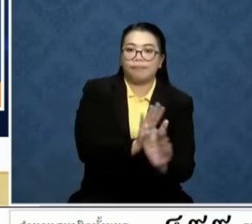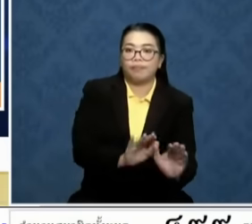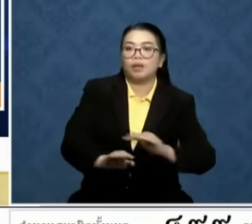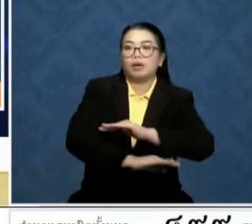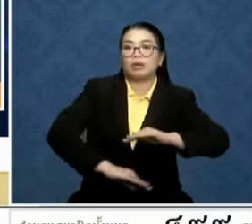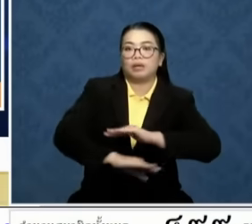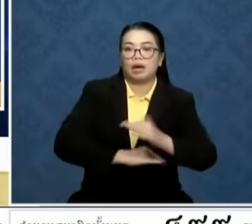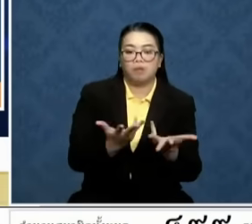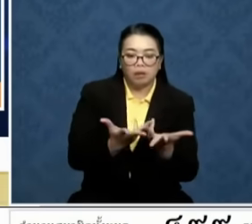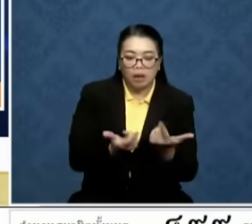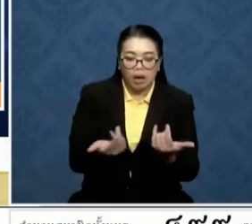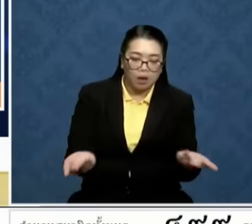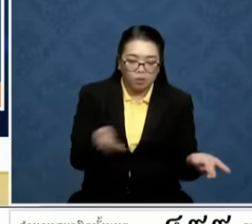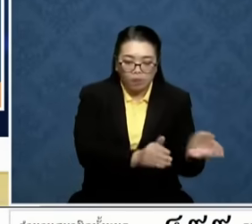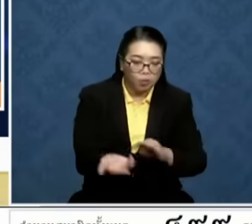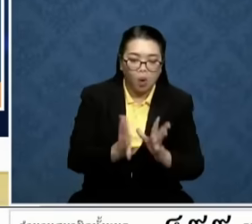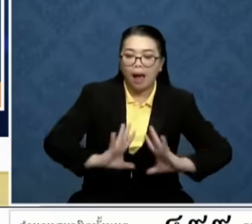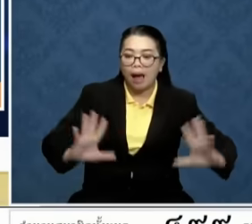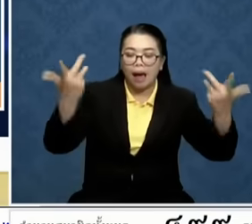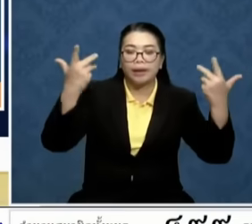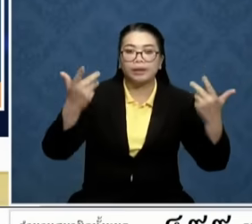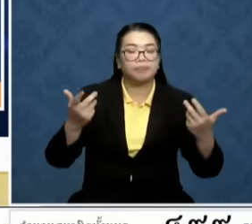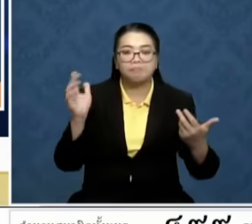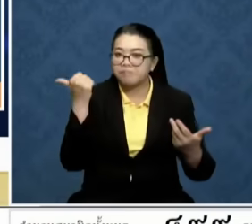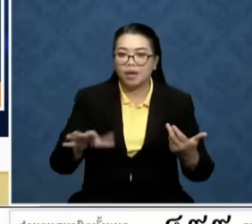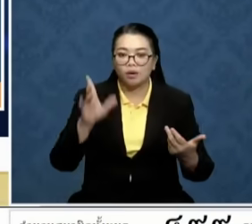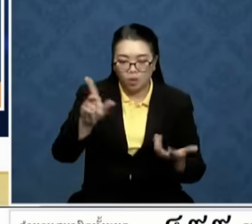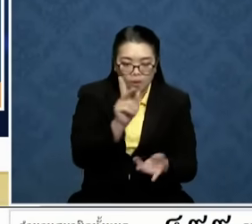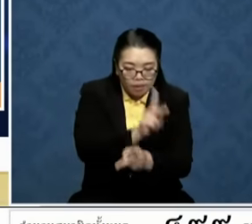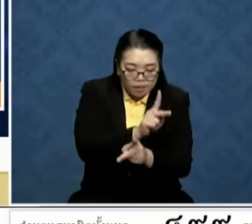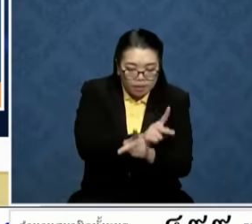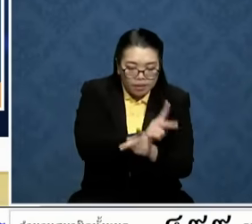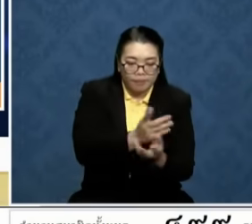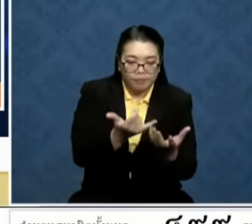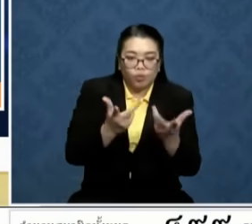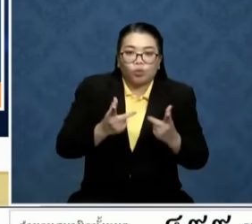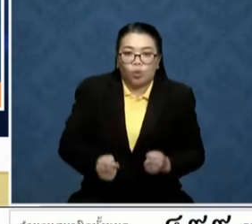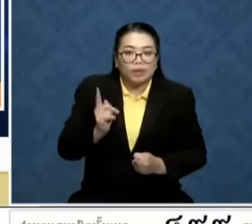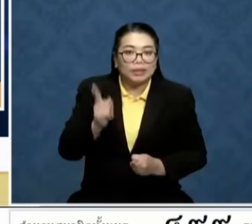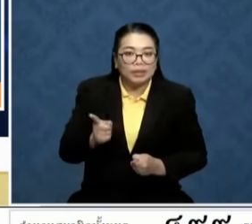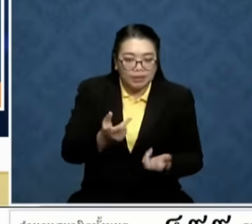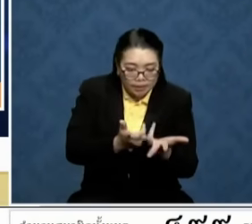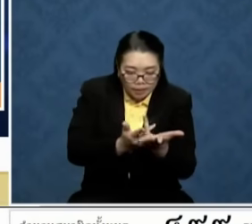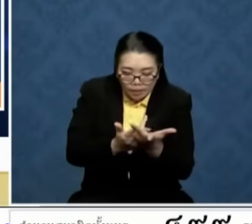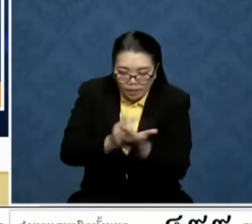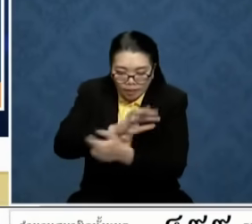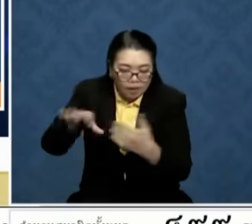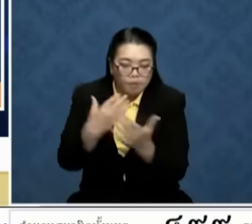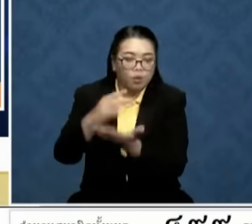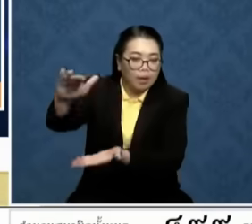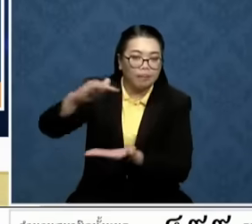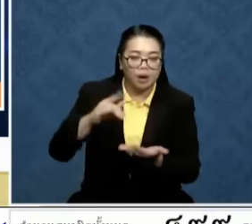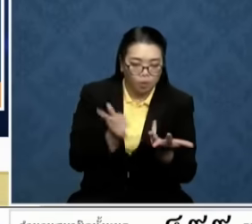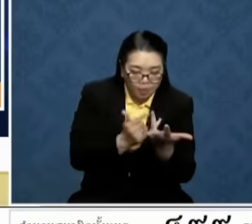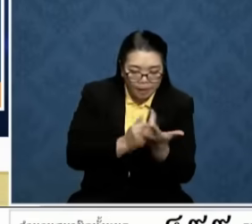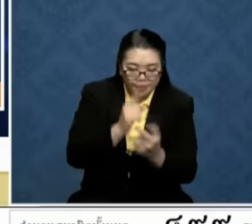ใช่ทำลายฝังกลบหายไปสร้างตึกทัพนะท่านประธานสไลดถัดไปครับทีนี้พอไปฟังในข่าว